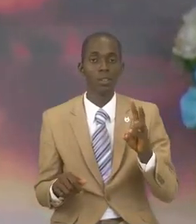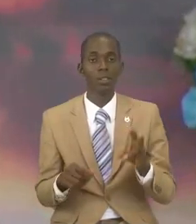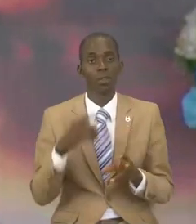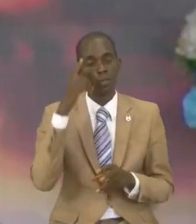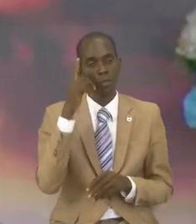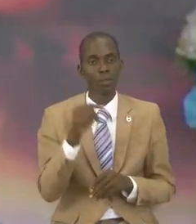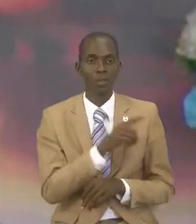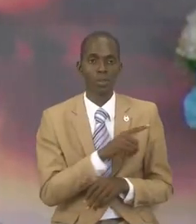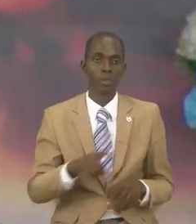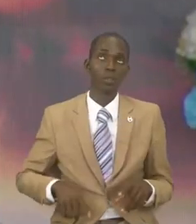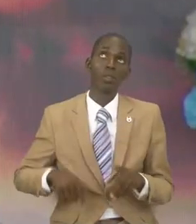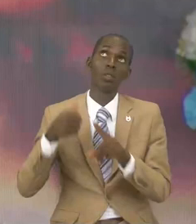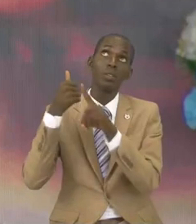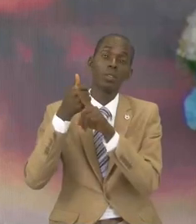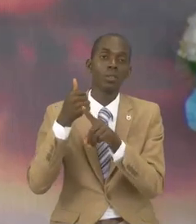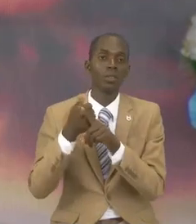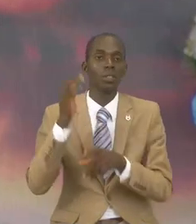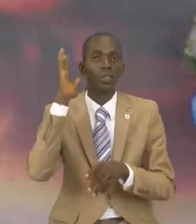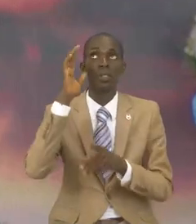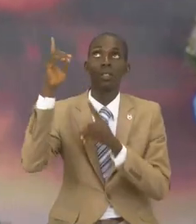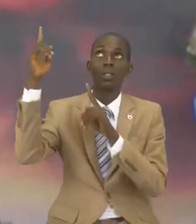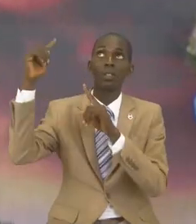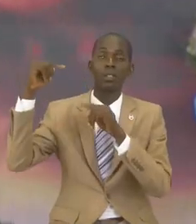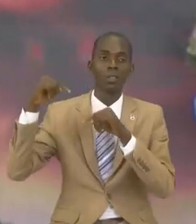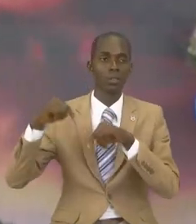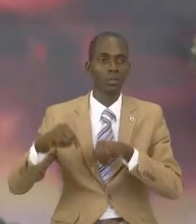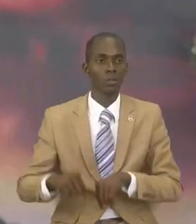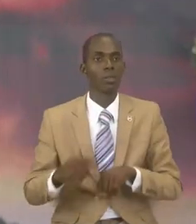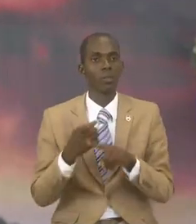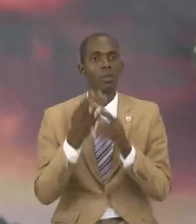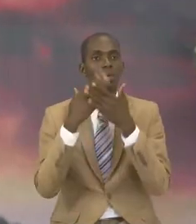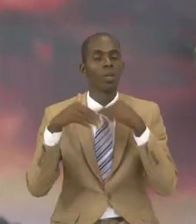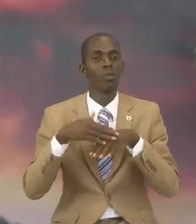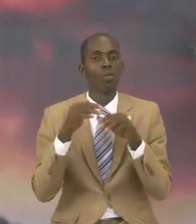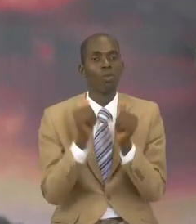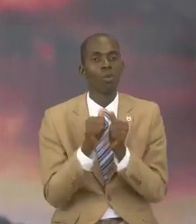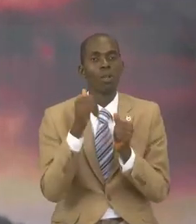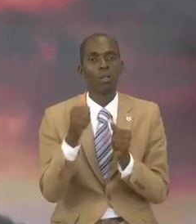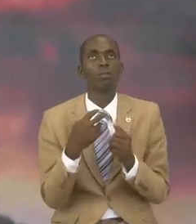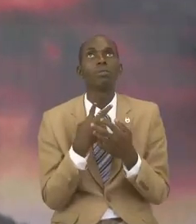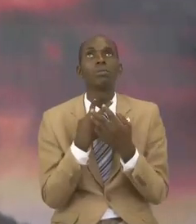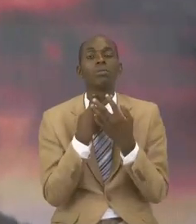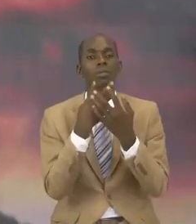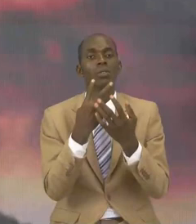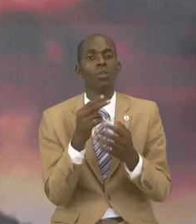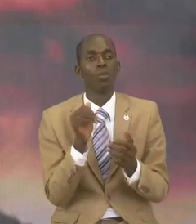Car le Seigneur lui-même a un signal donné à la voix d'un